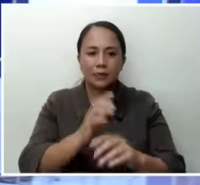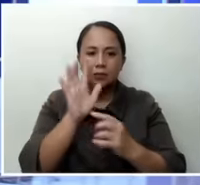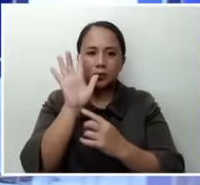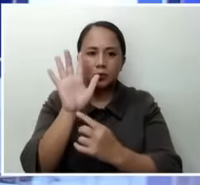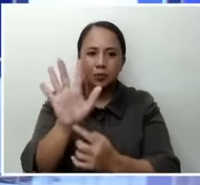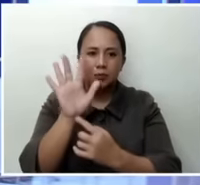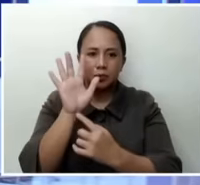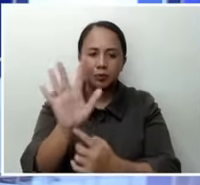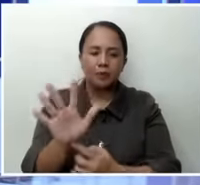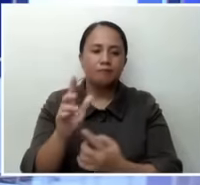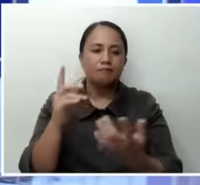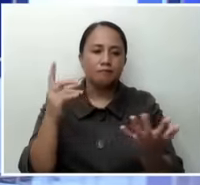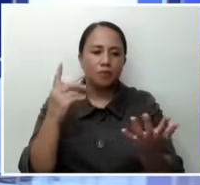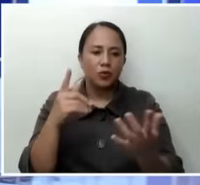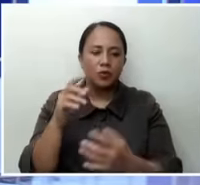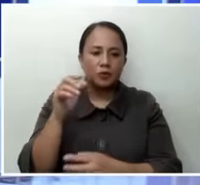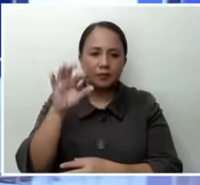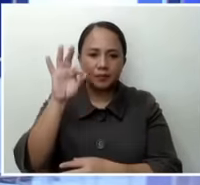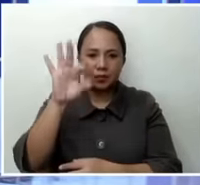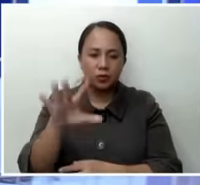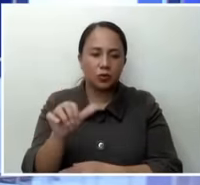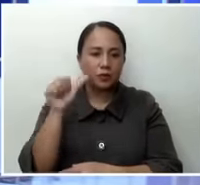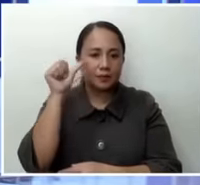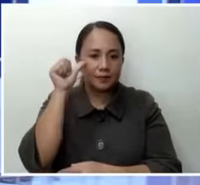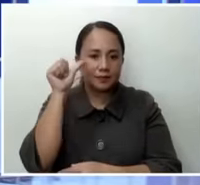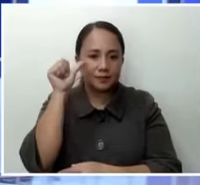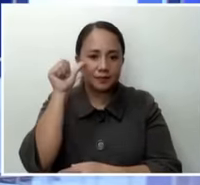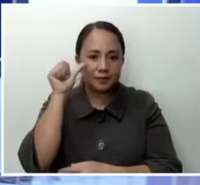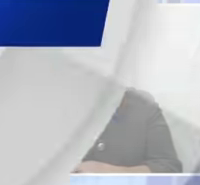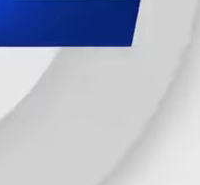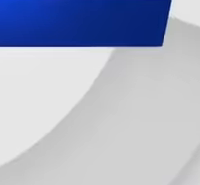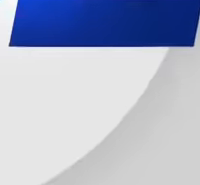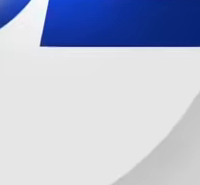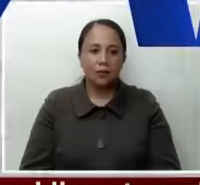kay Kibuloy. Nagpapatrol, Sherry Ann Torres.